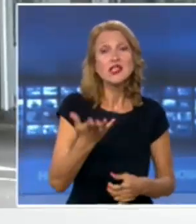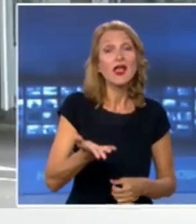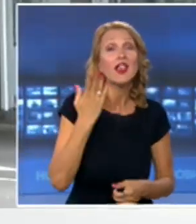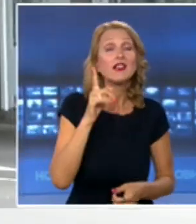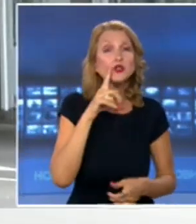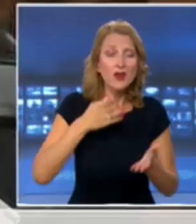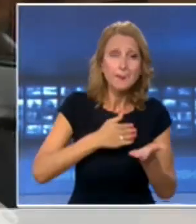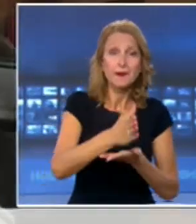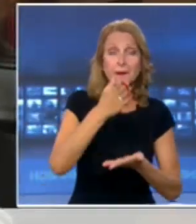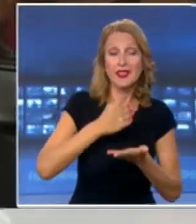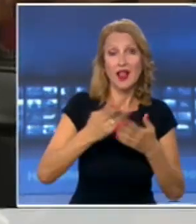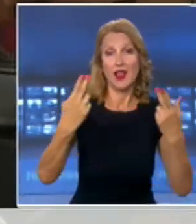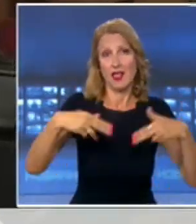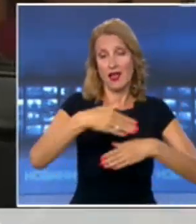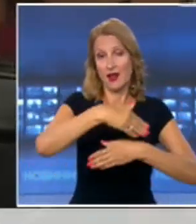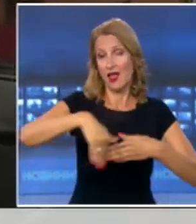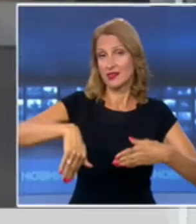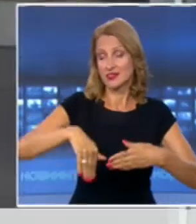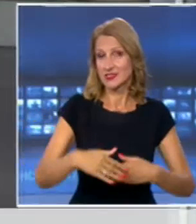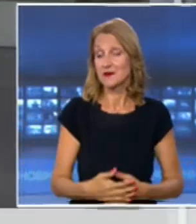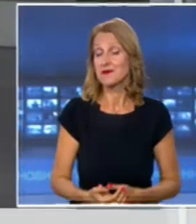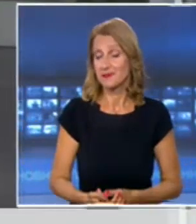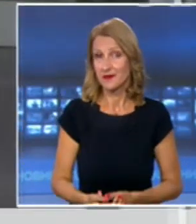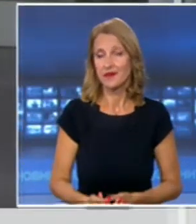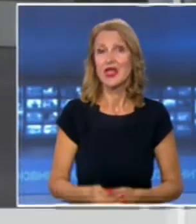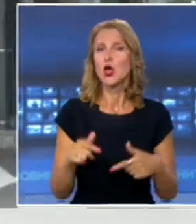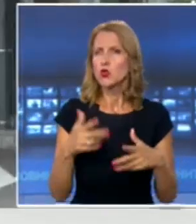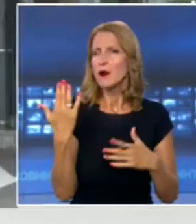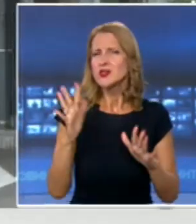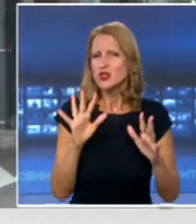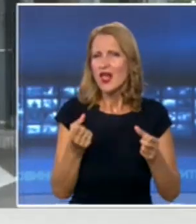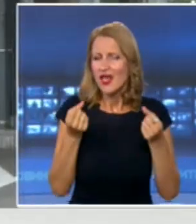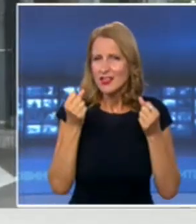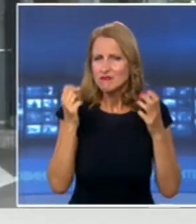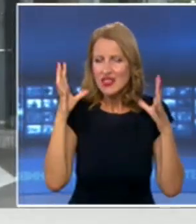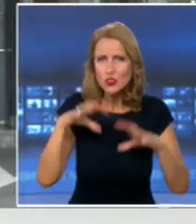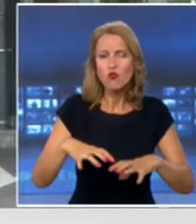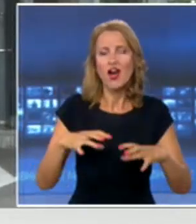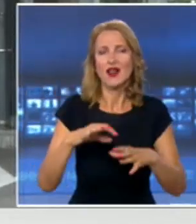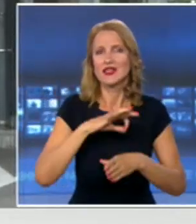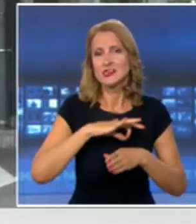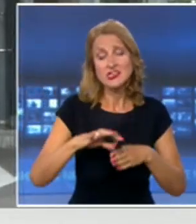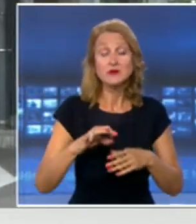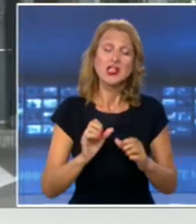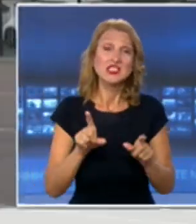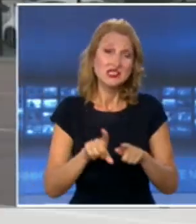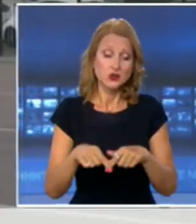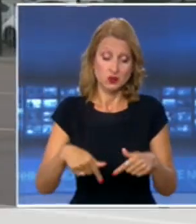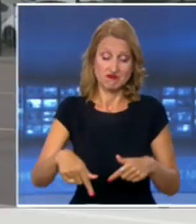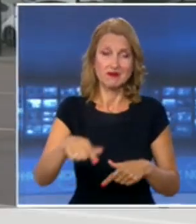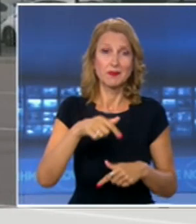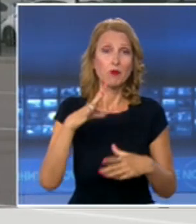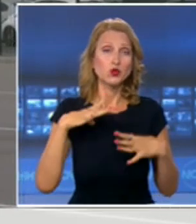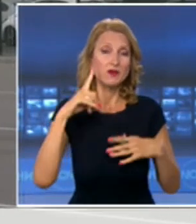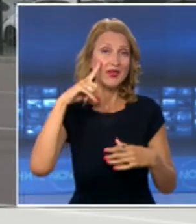капитан Андреево Капаколе. Това беше най-натварената седмица. Това го очакваме и през тези почивни дни. Още